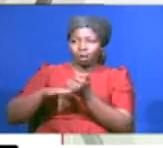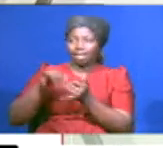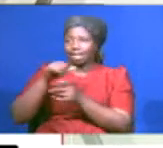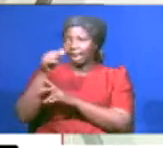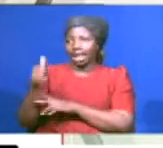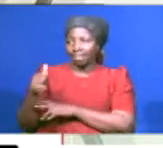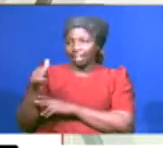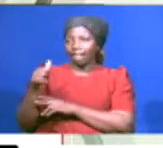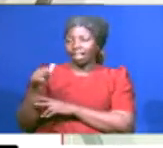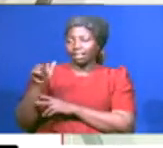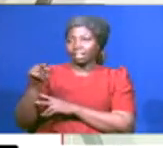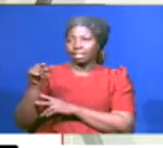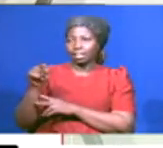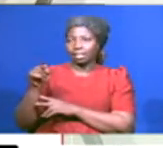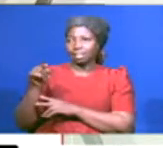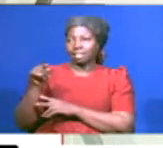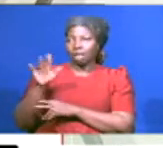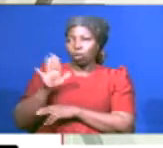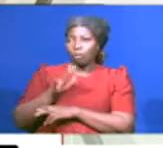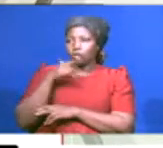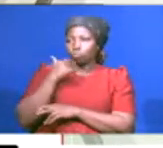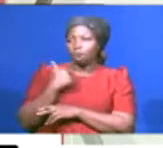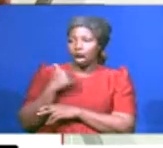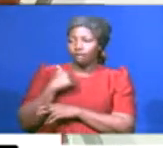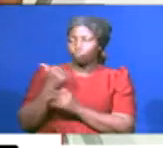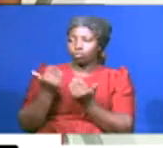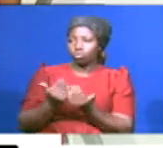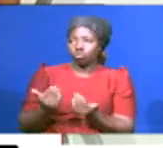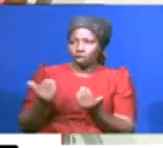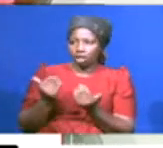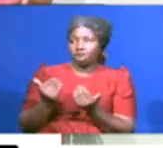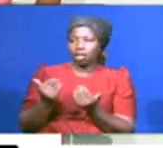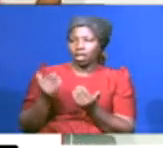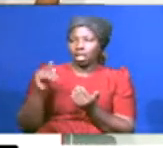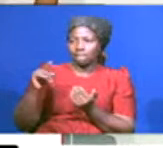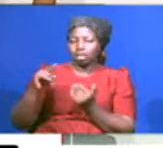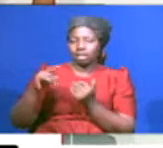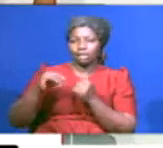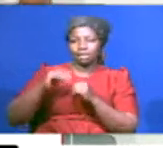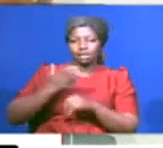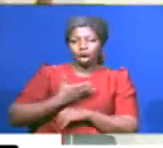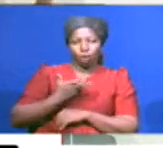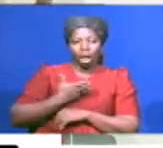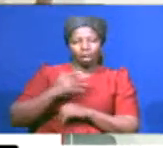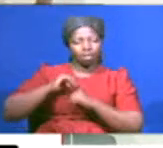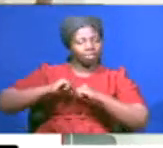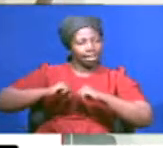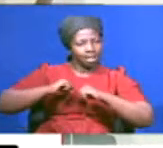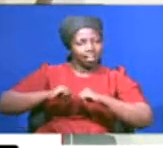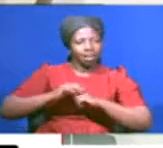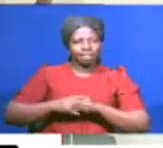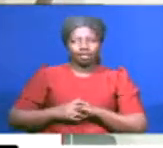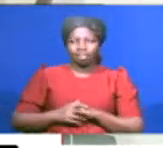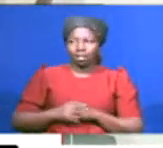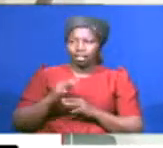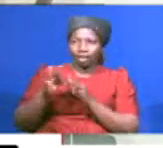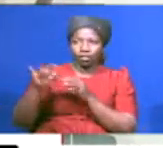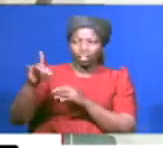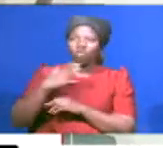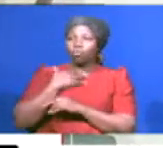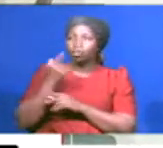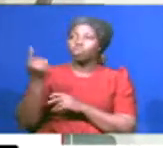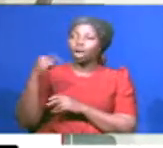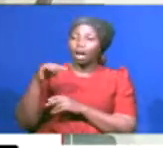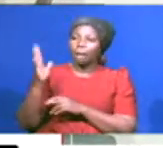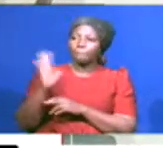watoto. Sasa yule ndio number one sasa. Right. Yule ndio mwenyekiti, ndio chair lady sasa. Yeah. Sasa kama anaweza kutaka kurudi, itakuwa ni